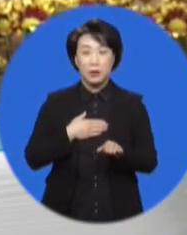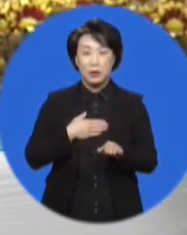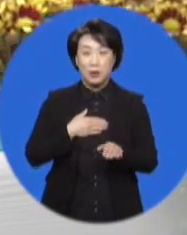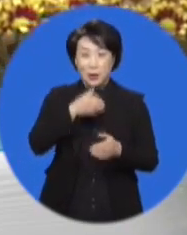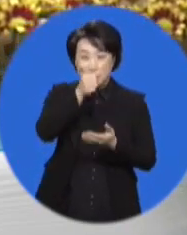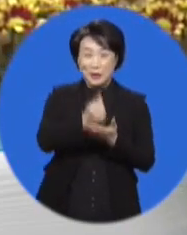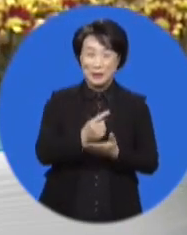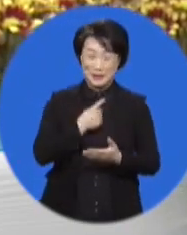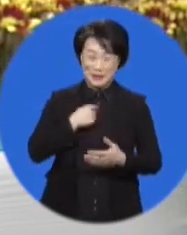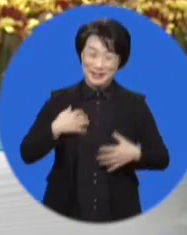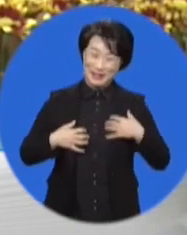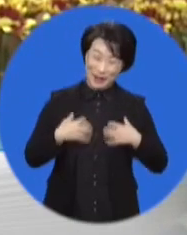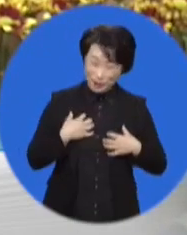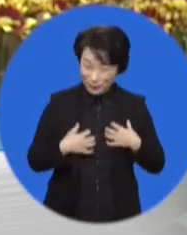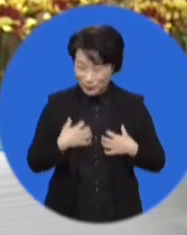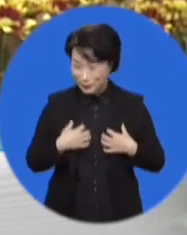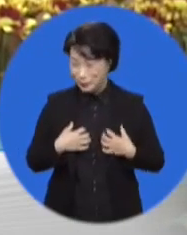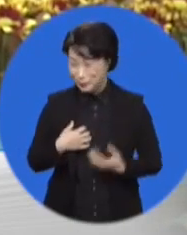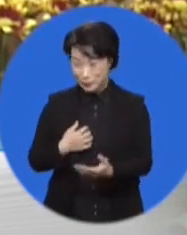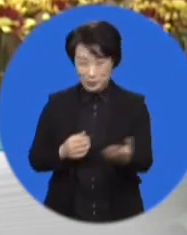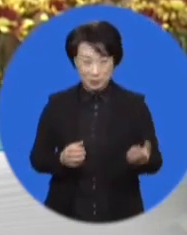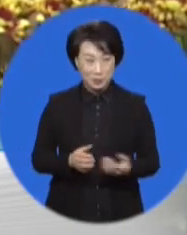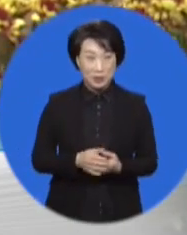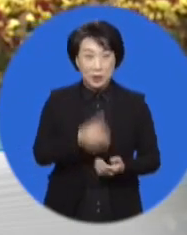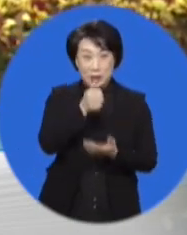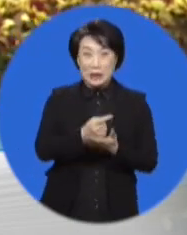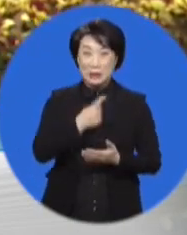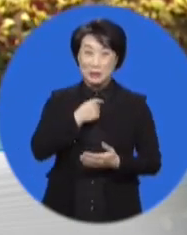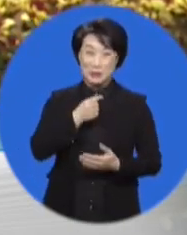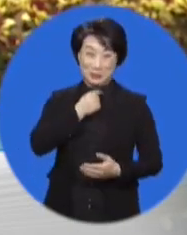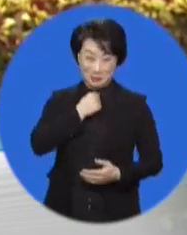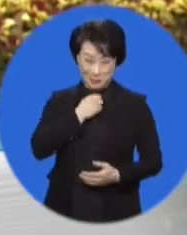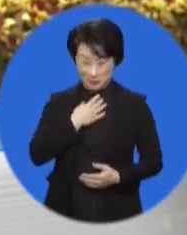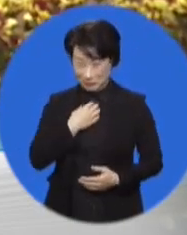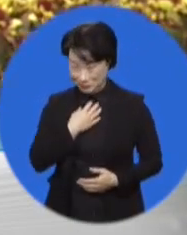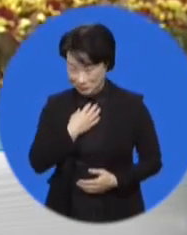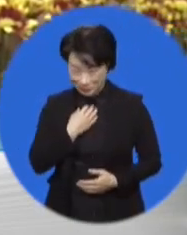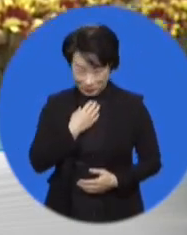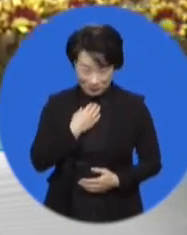죄를 재밌게 줘요. 짓고 싶어서 줘요.